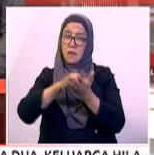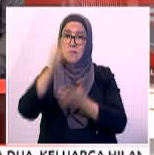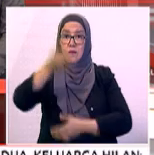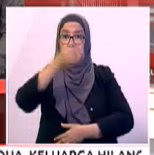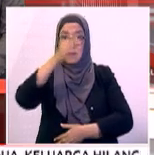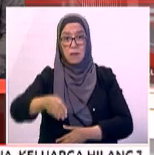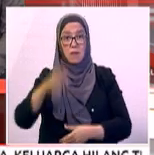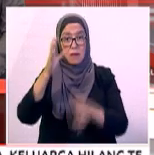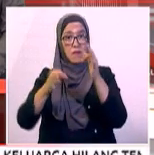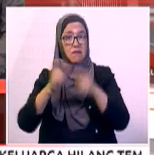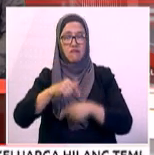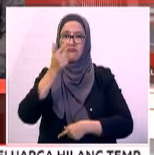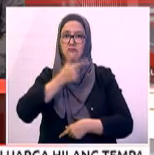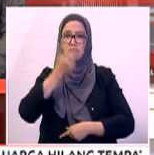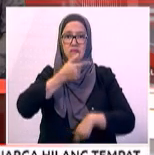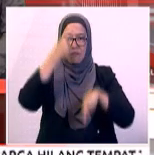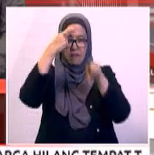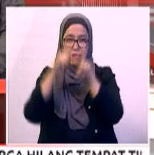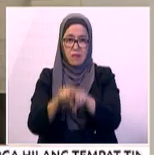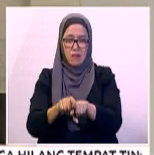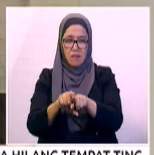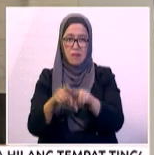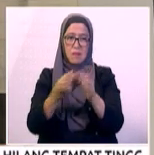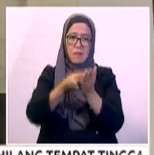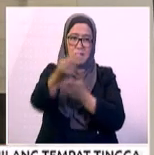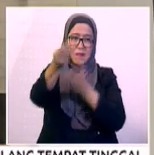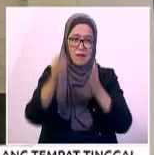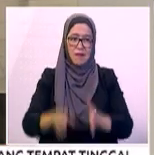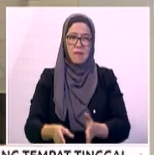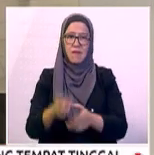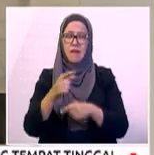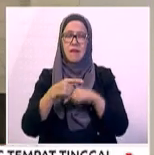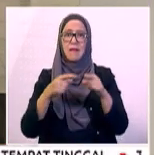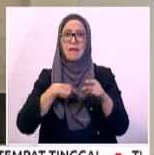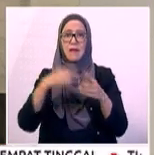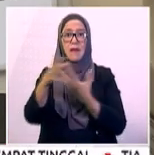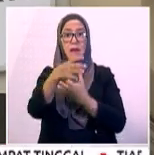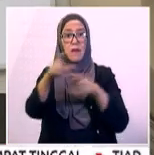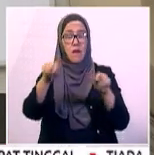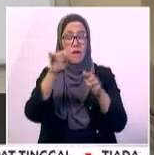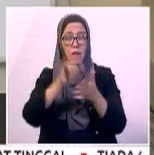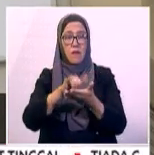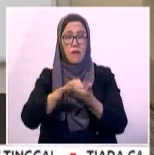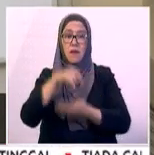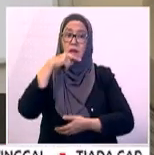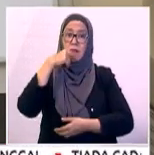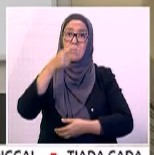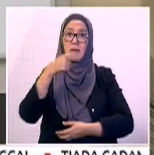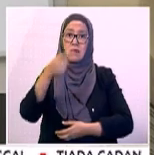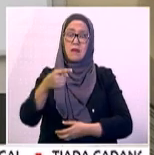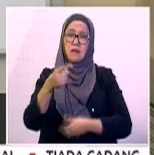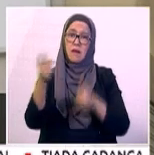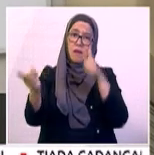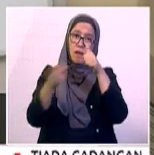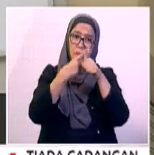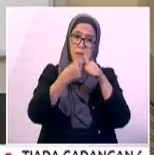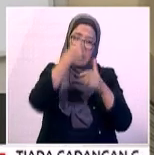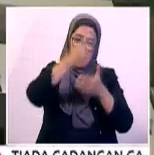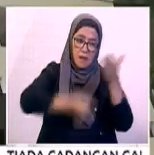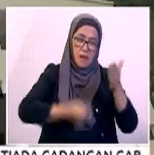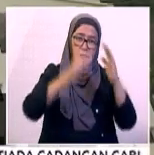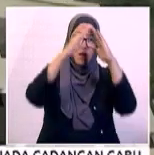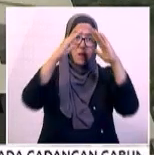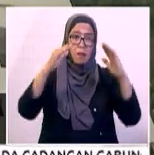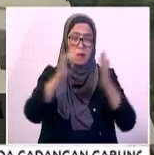sekiranya tidak bersetuju. Pembeli pangsapuri E-Garden di Mount Erskine itu mendakwa pada mulanya harga rumah itu dijual